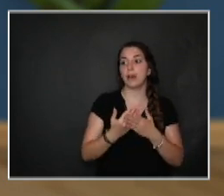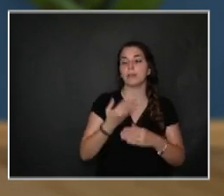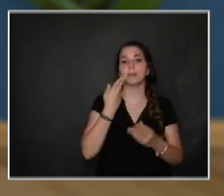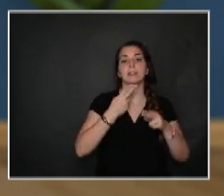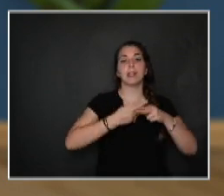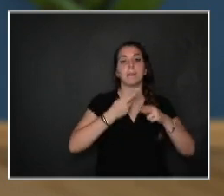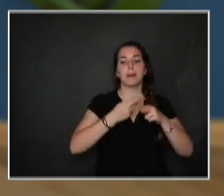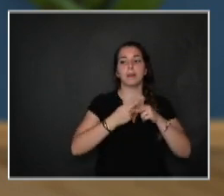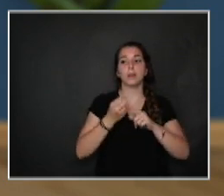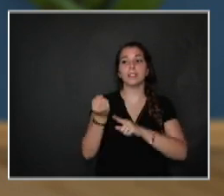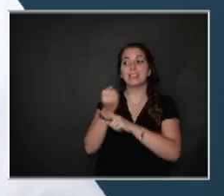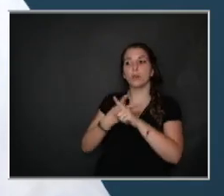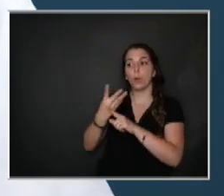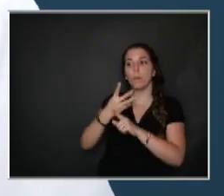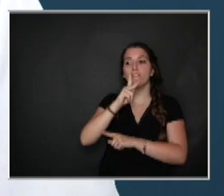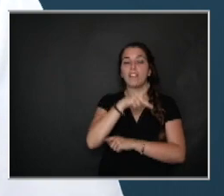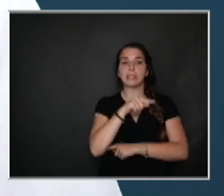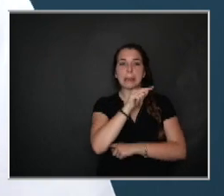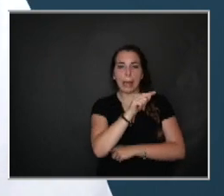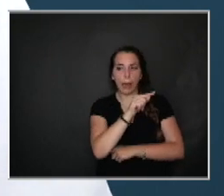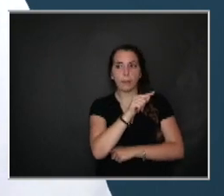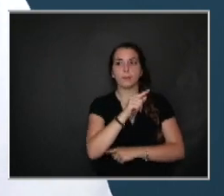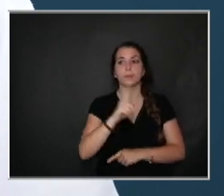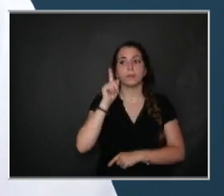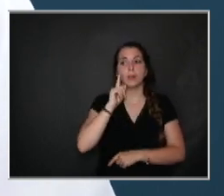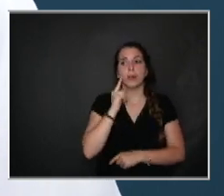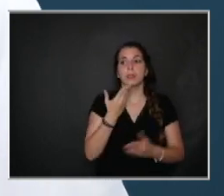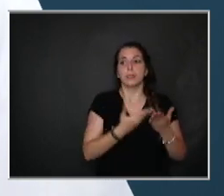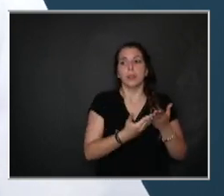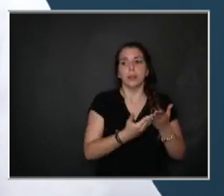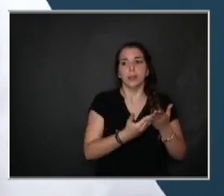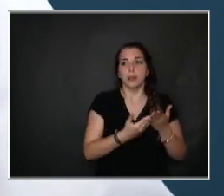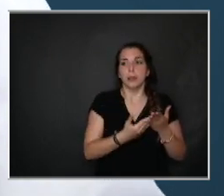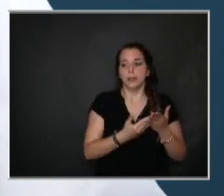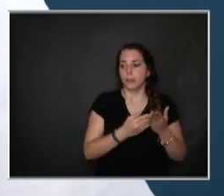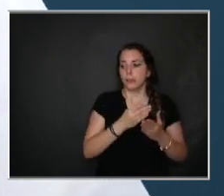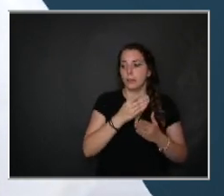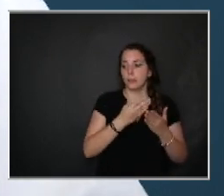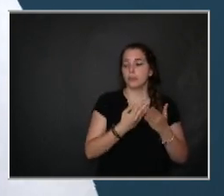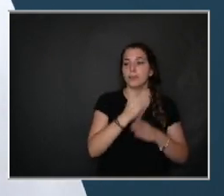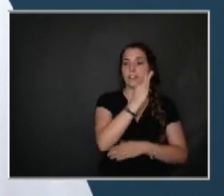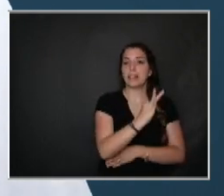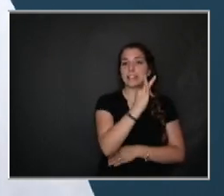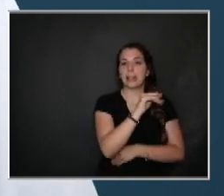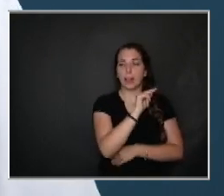facétaire, qui n'est pas encore arthrosique, parce qu'il peut y avoir aussi, si ça dure longtemps,